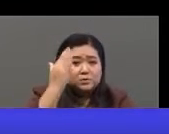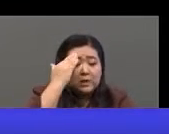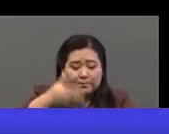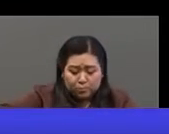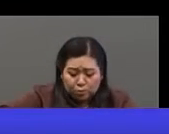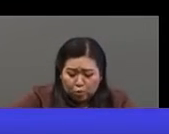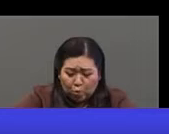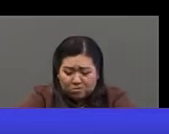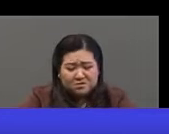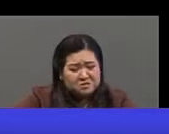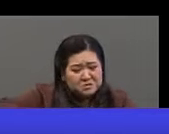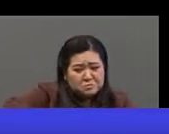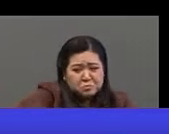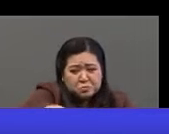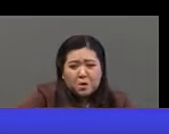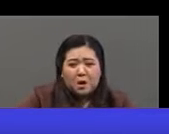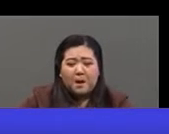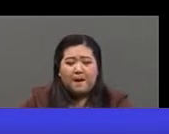แล้ว